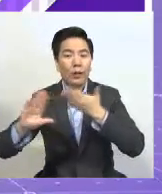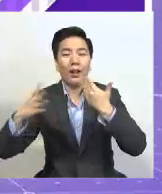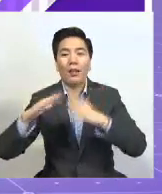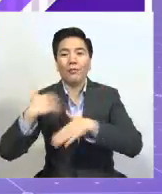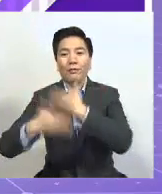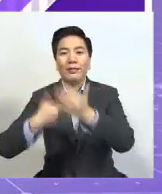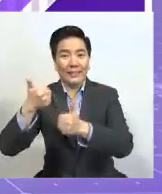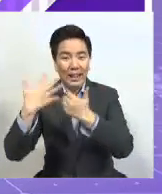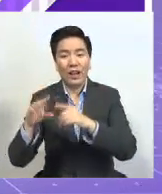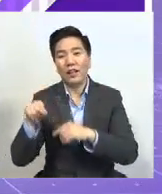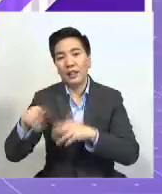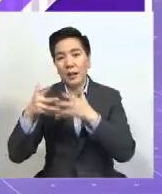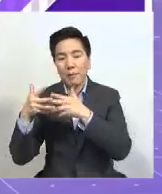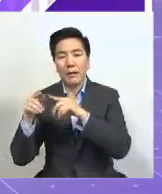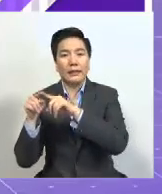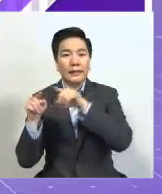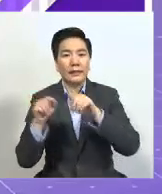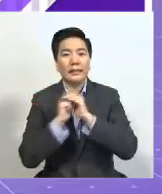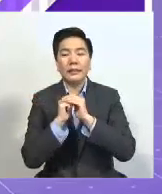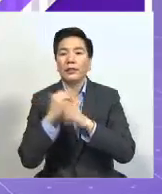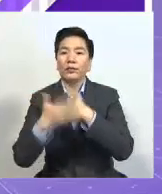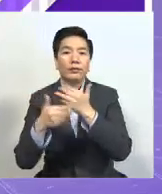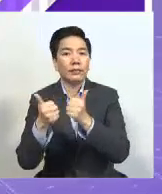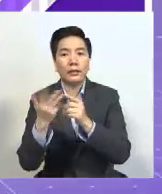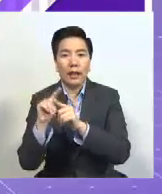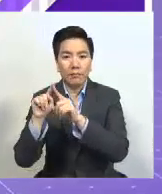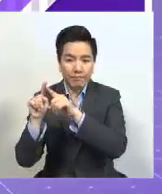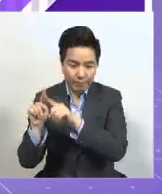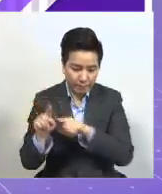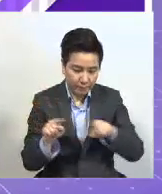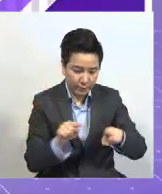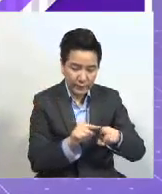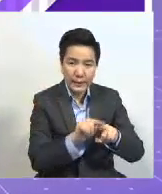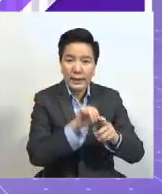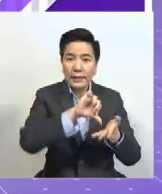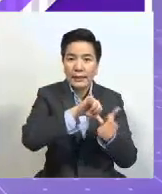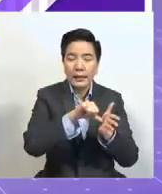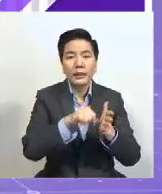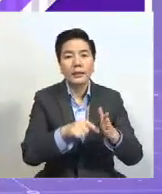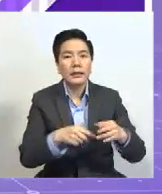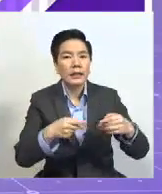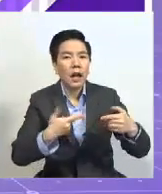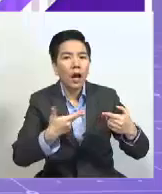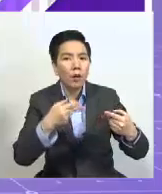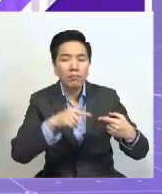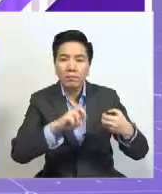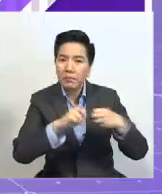ไปแล้วโอเคมีช่องหายใจตรงนั้นหน่อยแต่มาช่องหายใจเรื่องน้ำมันเนี่ยมันเป็นปัจจัยลบแน่ๆน